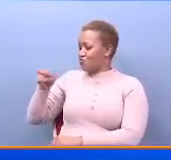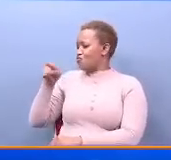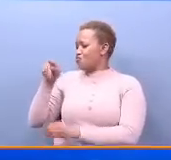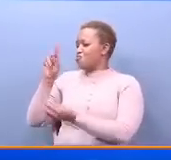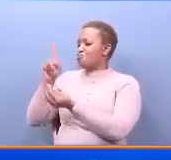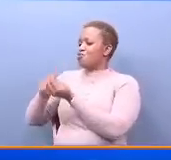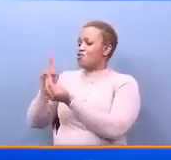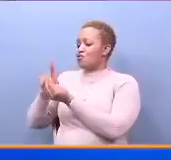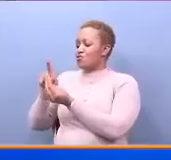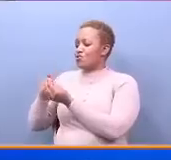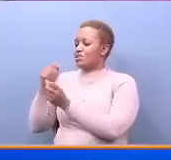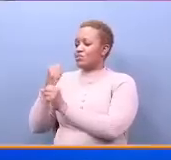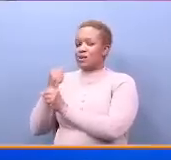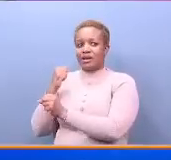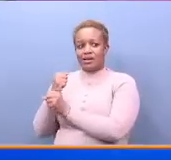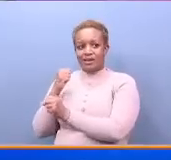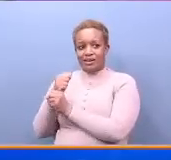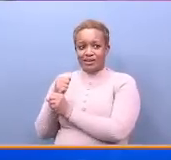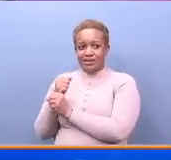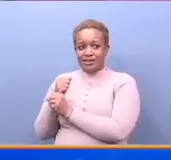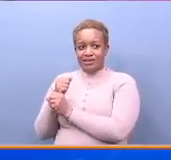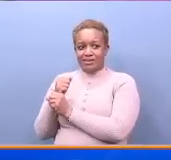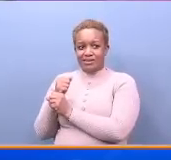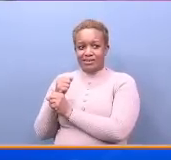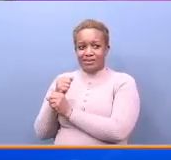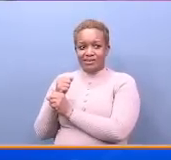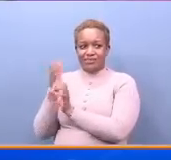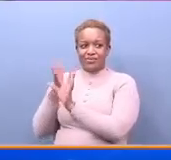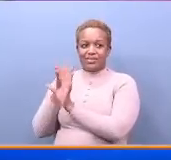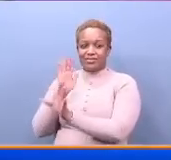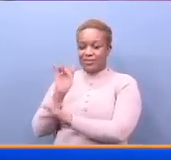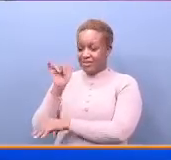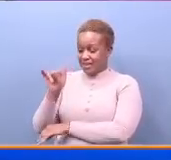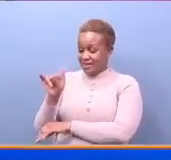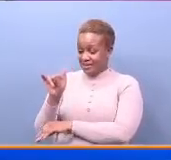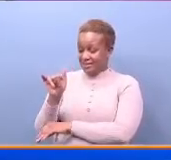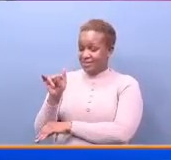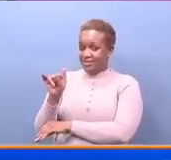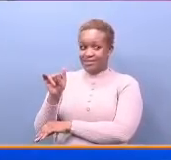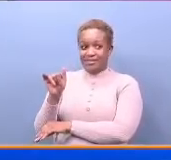wewe unasema hivyo. Mono ni mtu haja. Uta withdraw hiyo mheshimiwa.